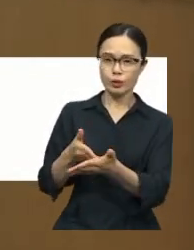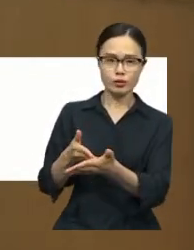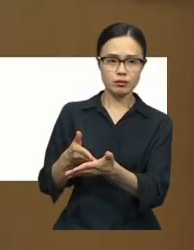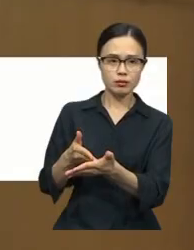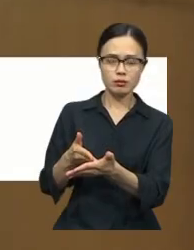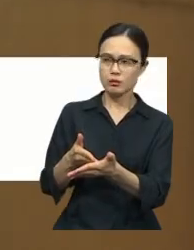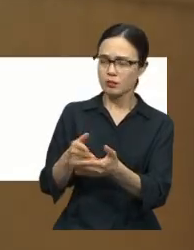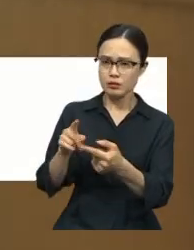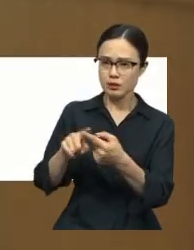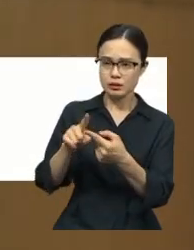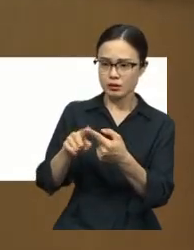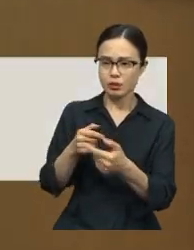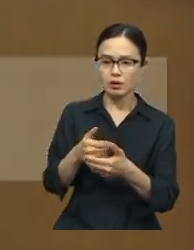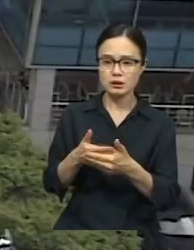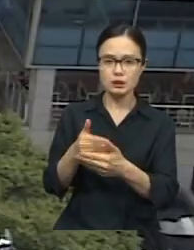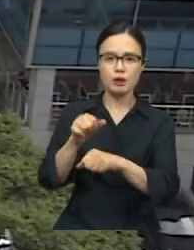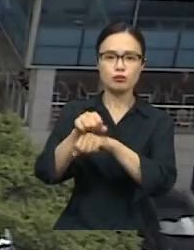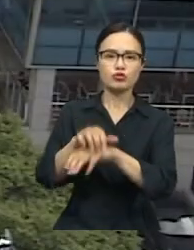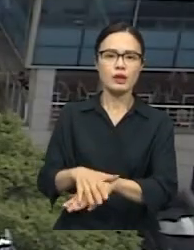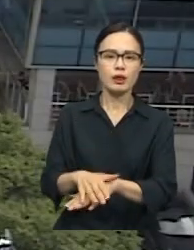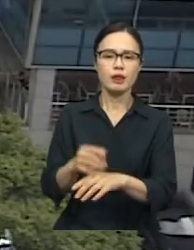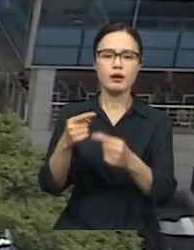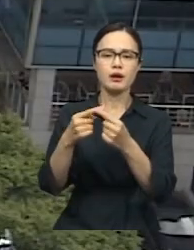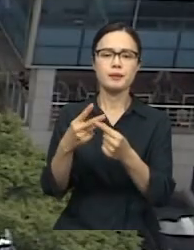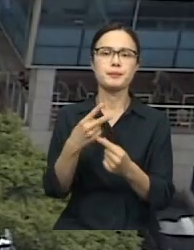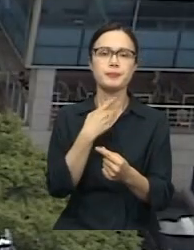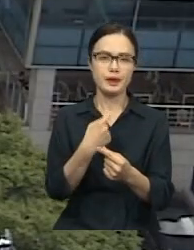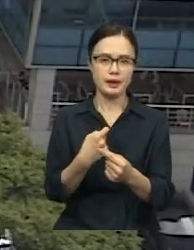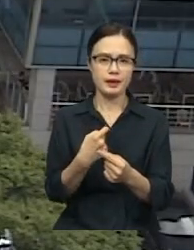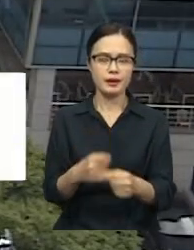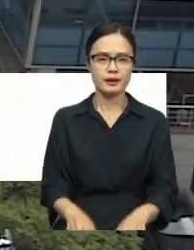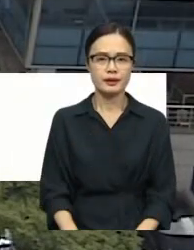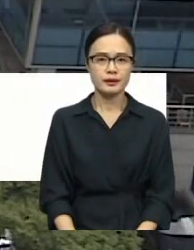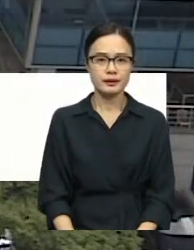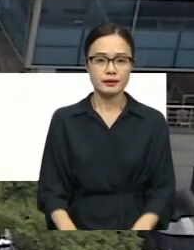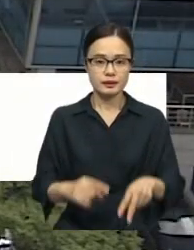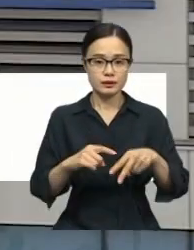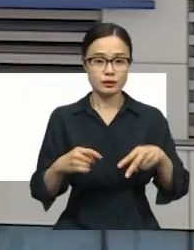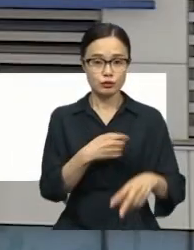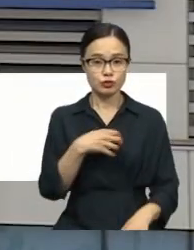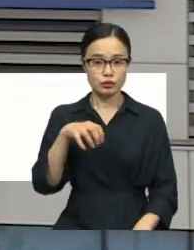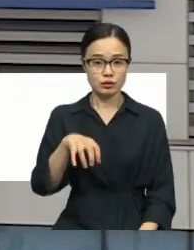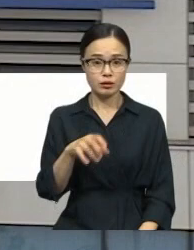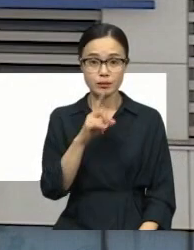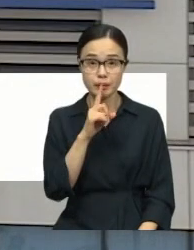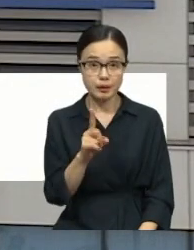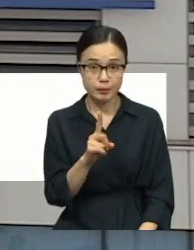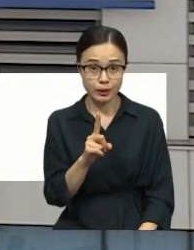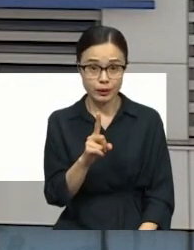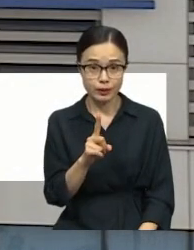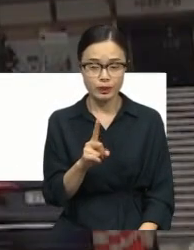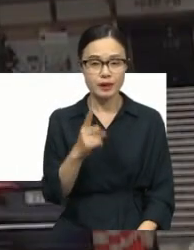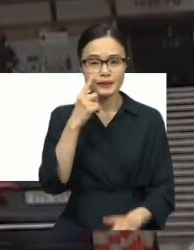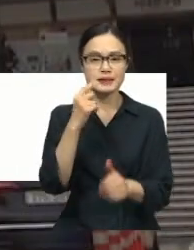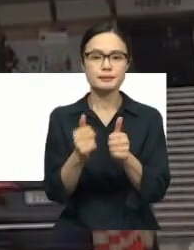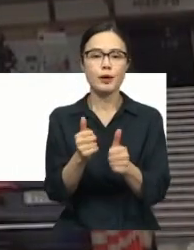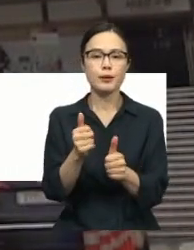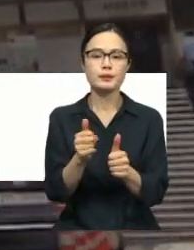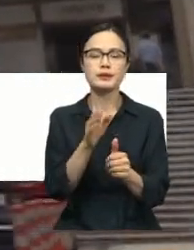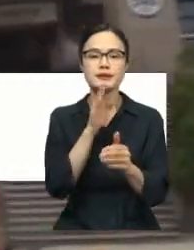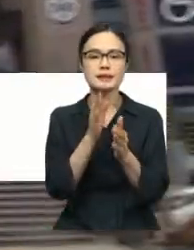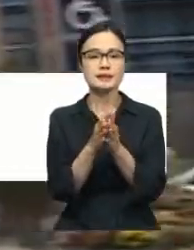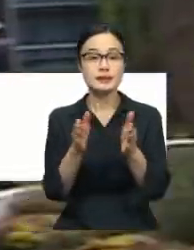그런 핵책을 하고 있어요. 이에 대해 서대문구청은 시범 실시 관련 공문은 구청이 직접